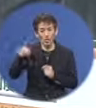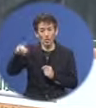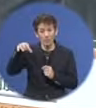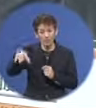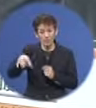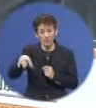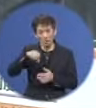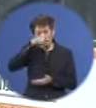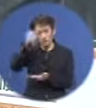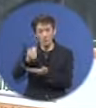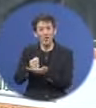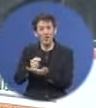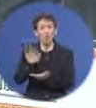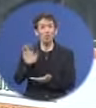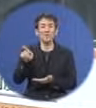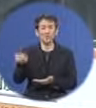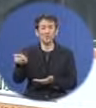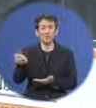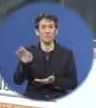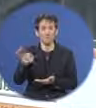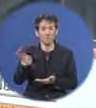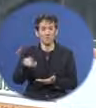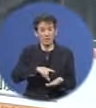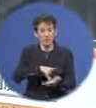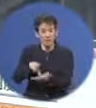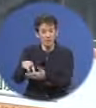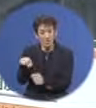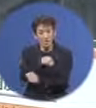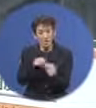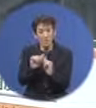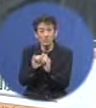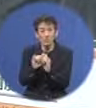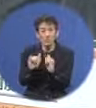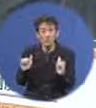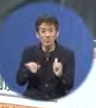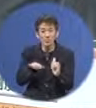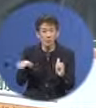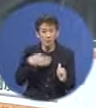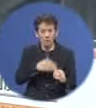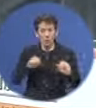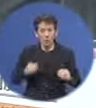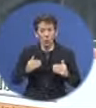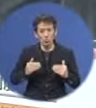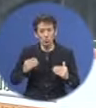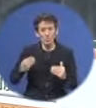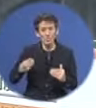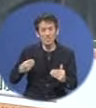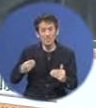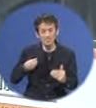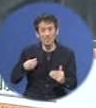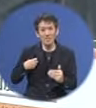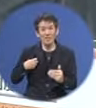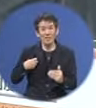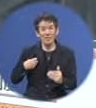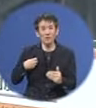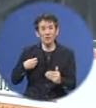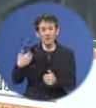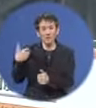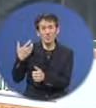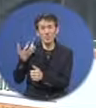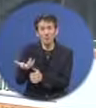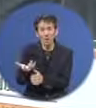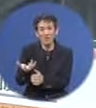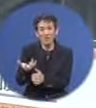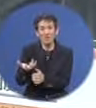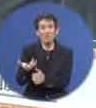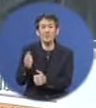うまくいってる制度なんですが、地域で活躍している人をね健康推進という、こうタイトルをね、